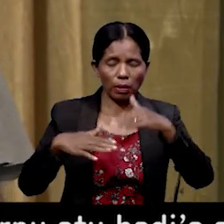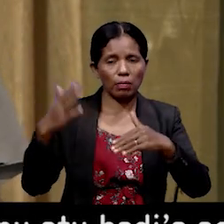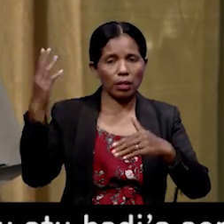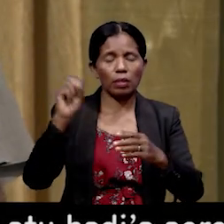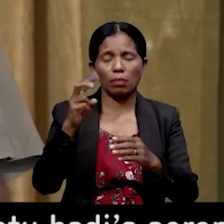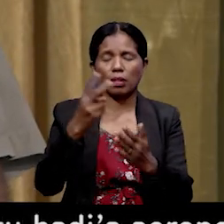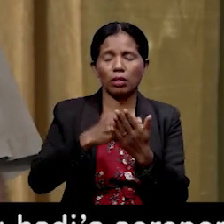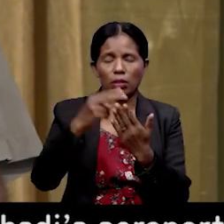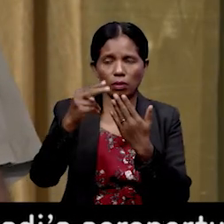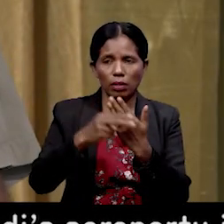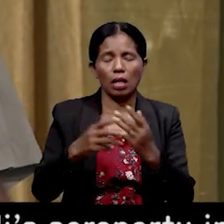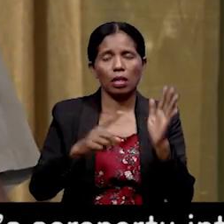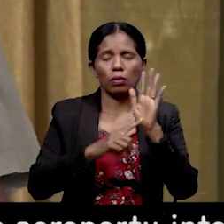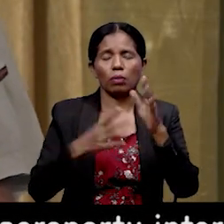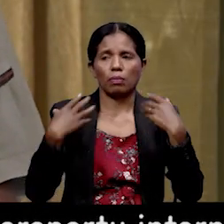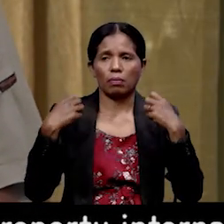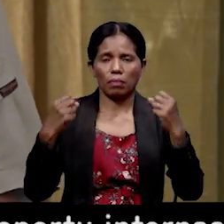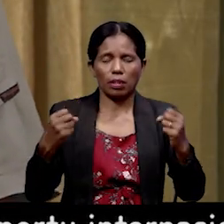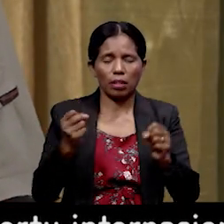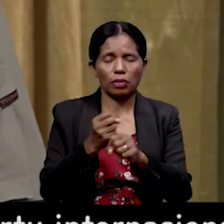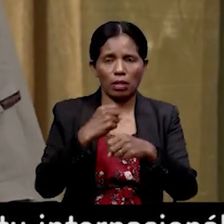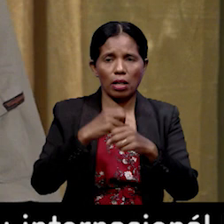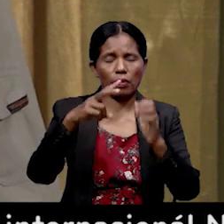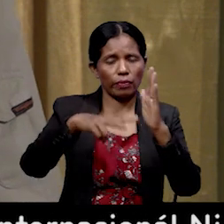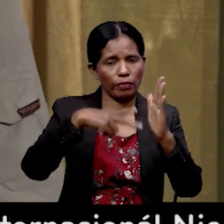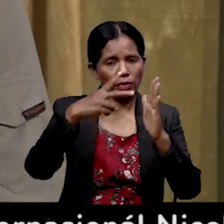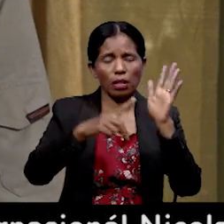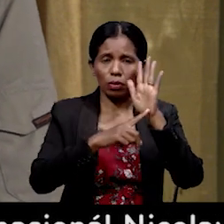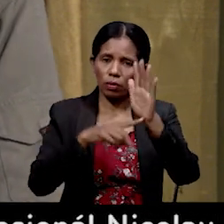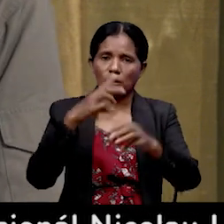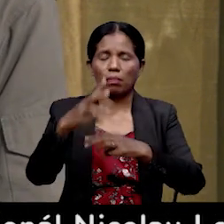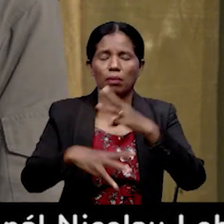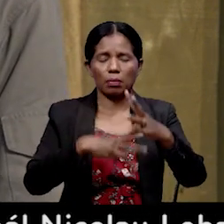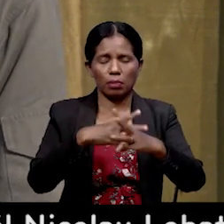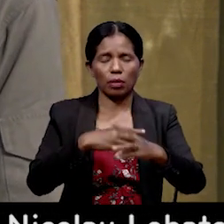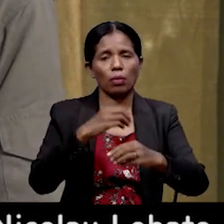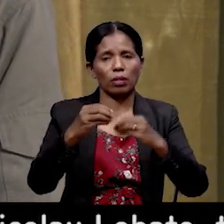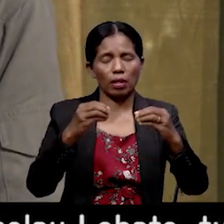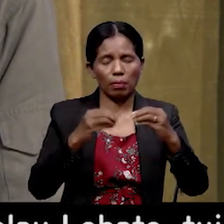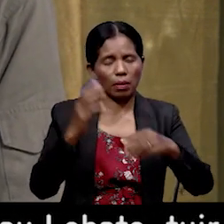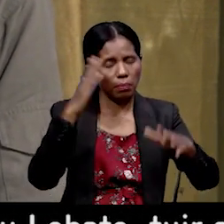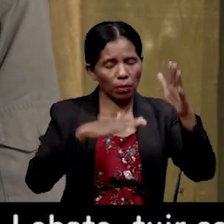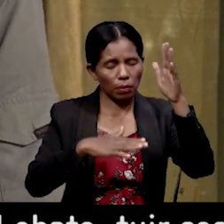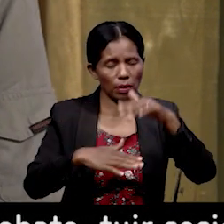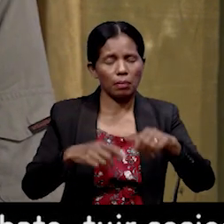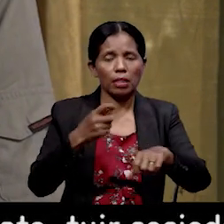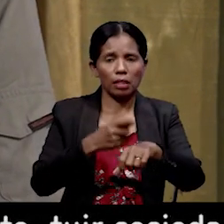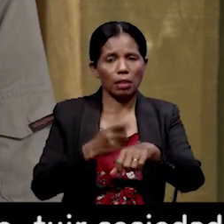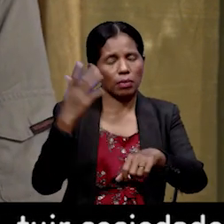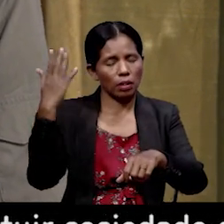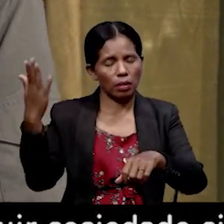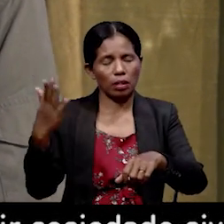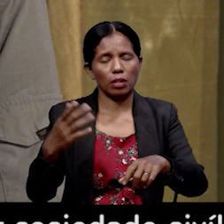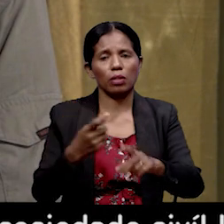Cruz hatudu brani tomak ho di halo filmaze nebi hatudu ba mondo kona ba trazede nebi akontesi iha tempu neba